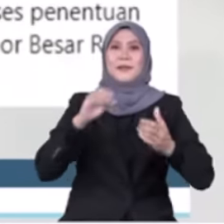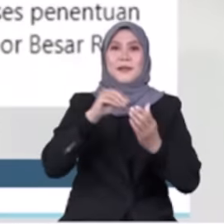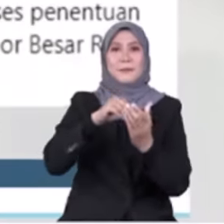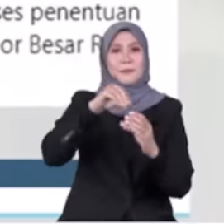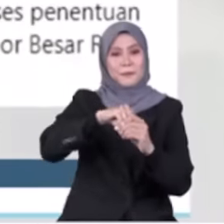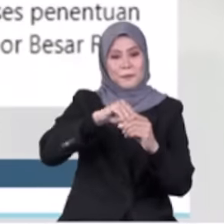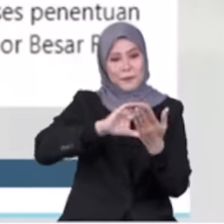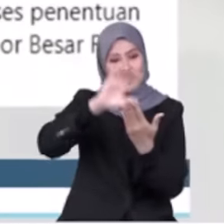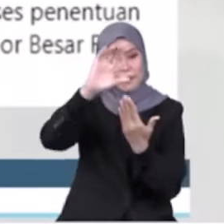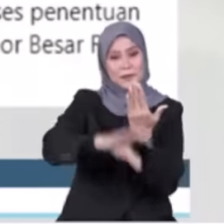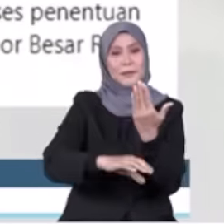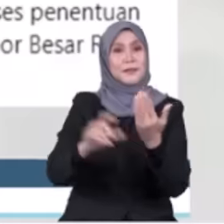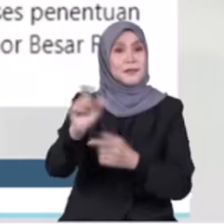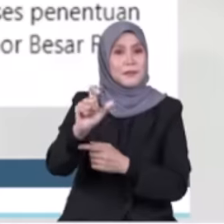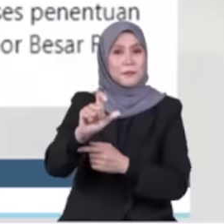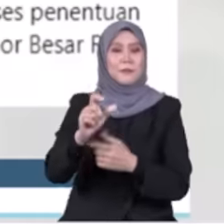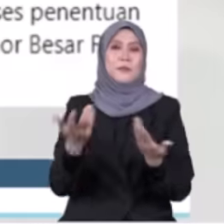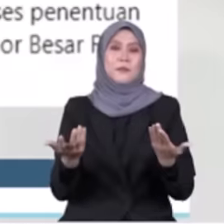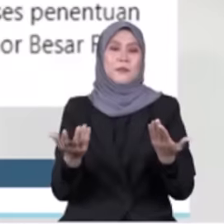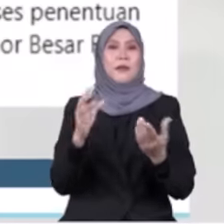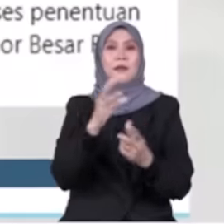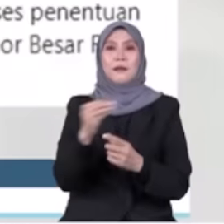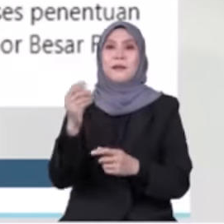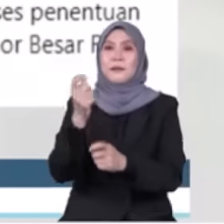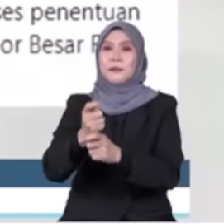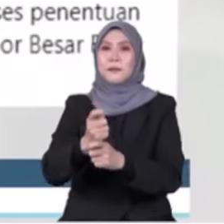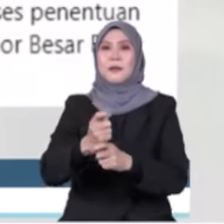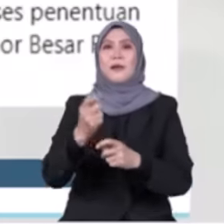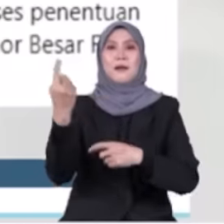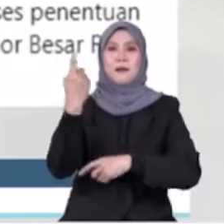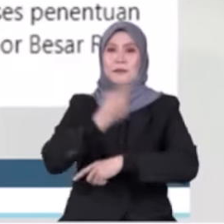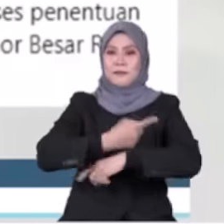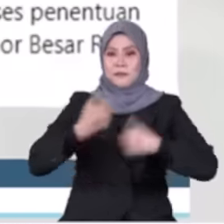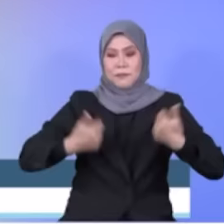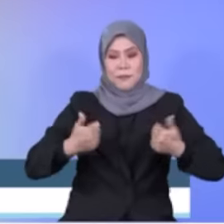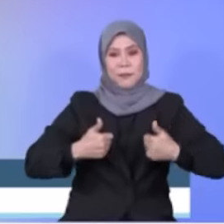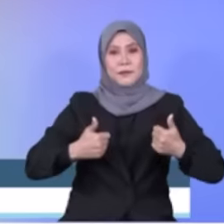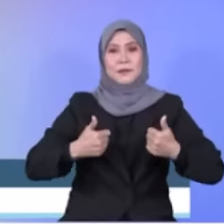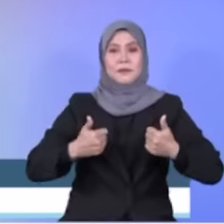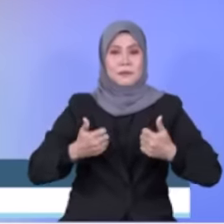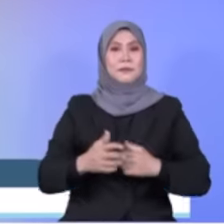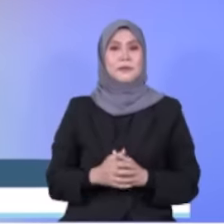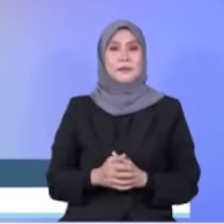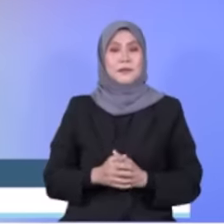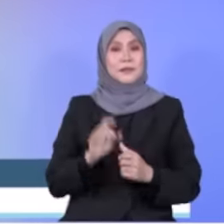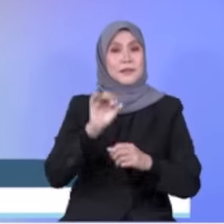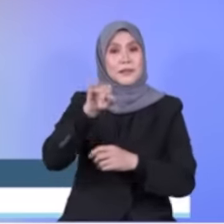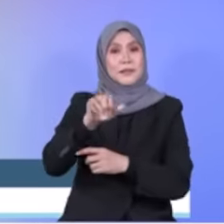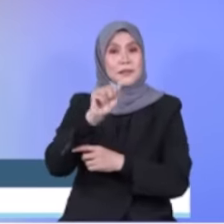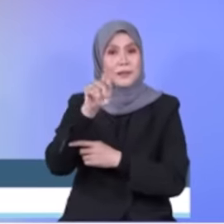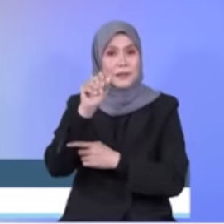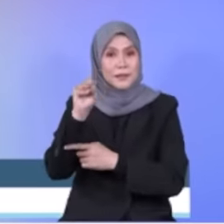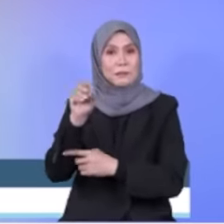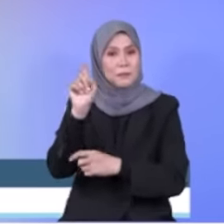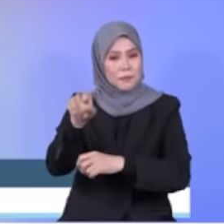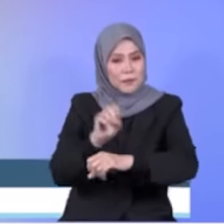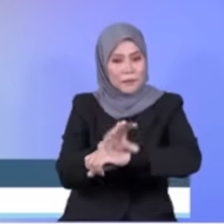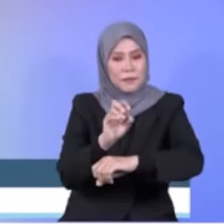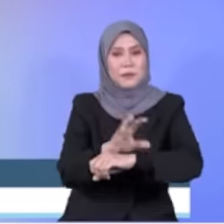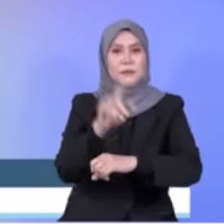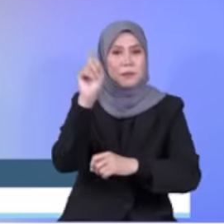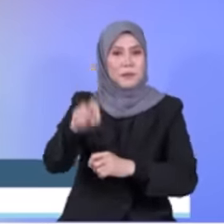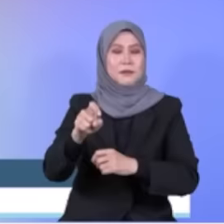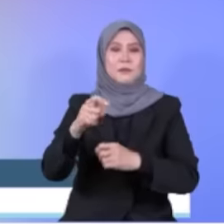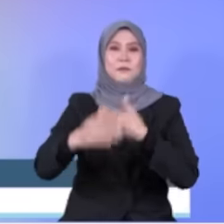kalender Islam termasuk mengeluarkan apa petani mengenai penetapan hari raya Idul Fitri bagi tahun ini yakin juga menasihatkan semua pihak agar menghormati proses